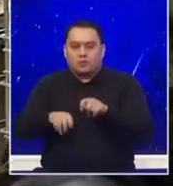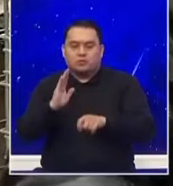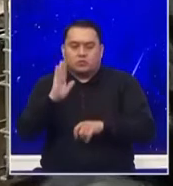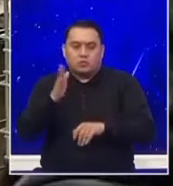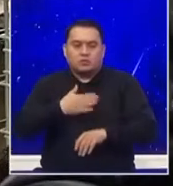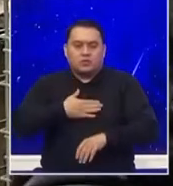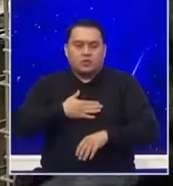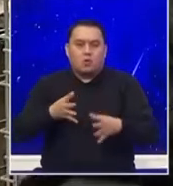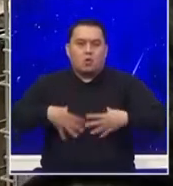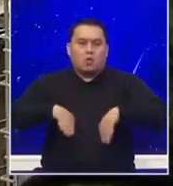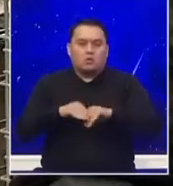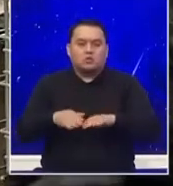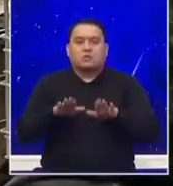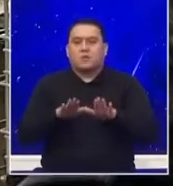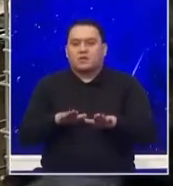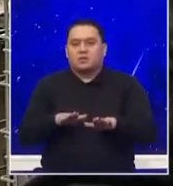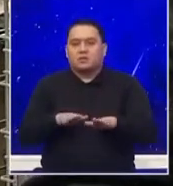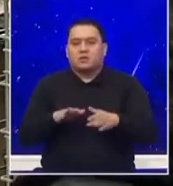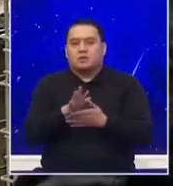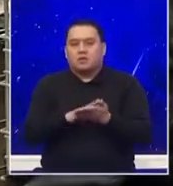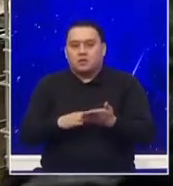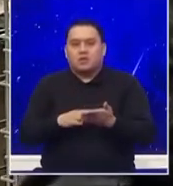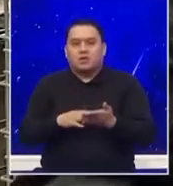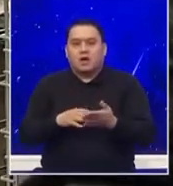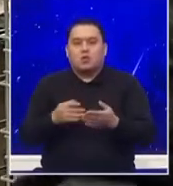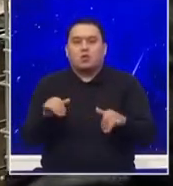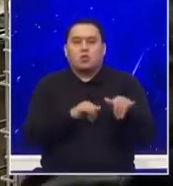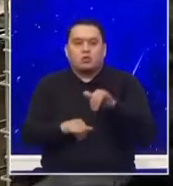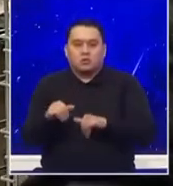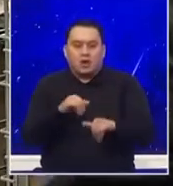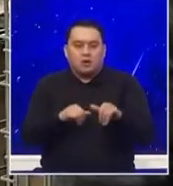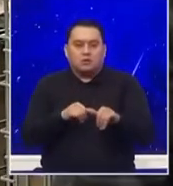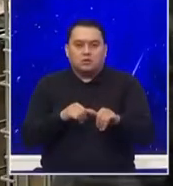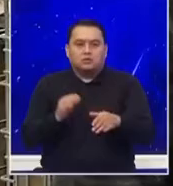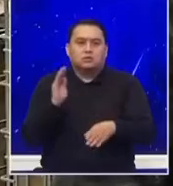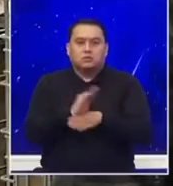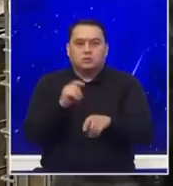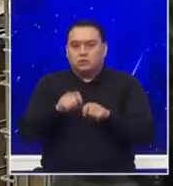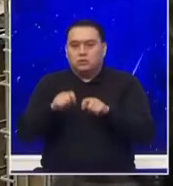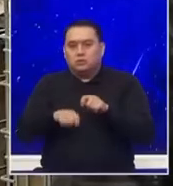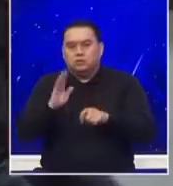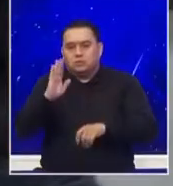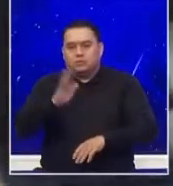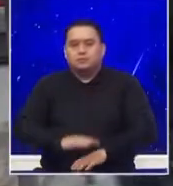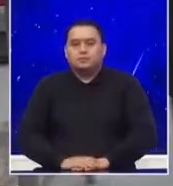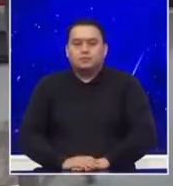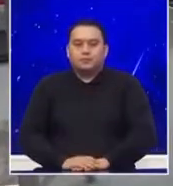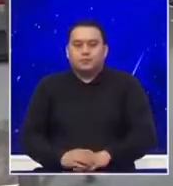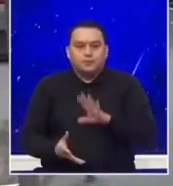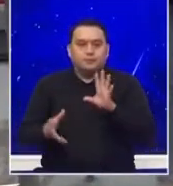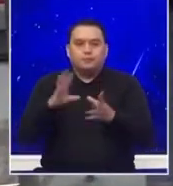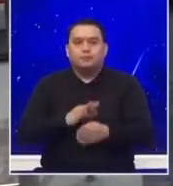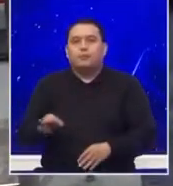енді көпшілік ортасындағы болса, біз ары қарай қаржылардың игеріліп қай жаққа барғаны да қосымша мониторинг жұмыстарын жүргізетін боламыз. Жалпы